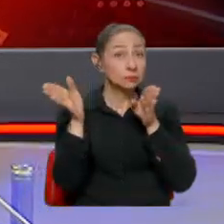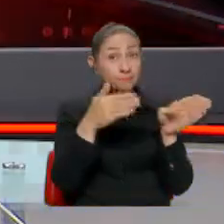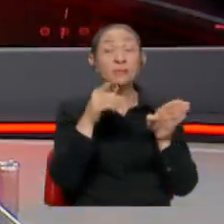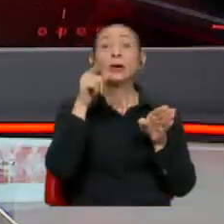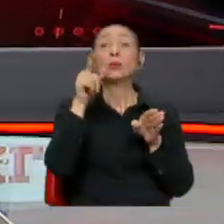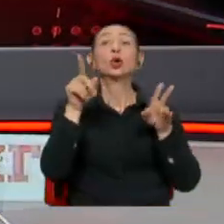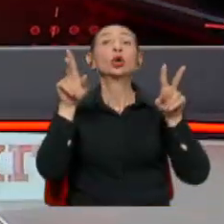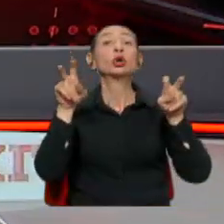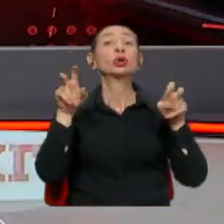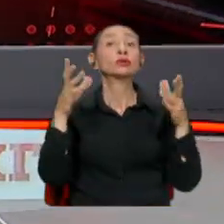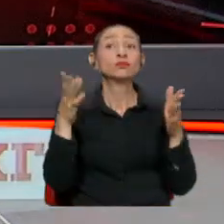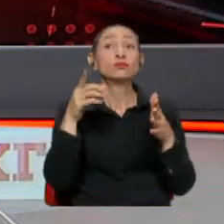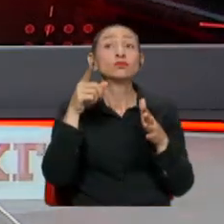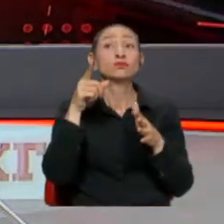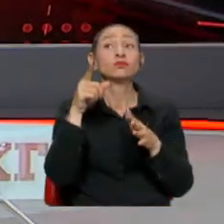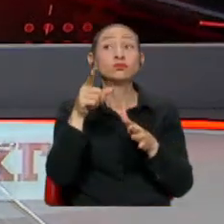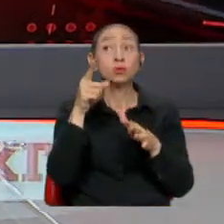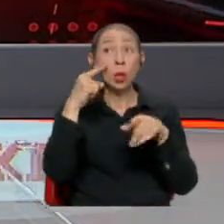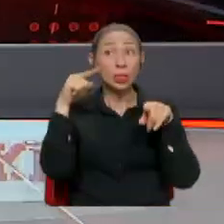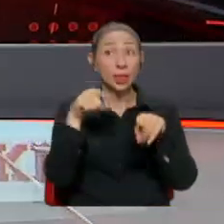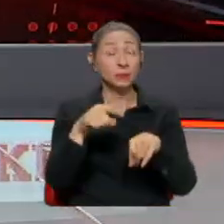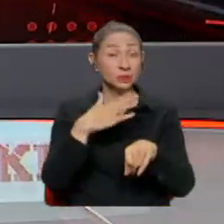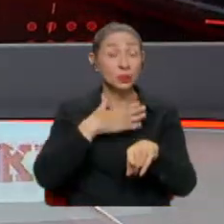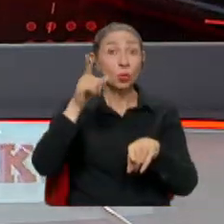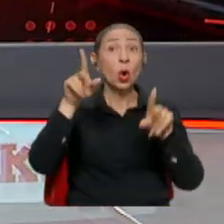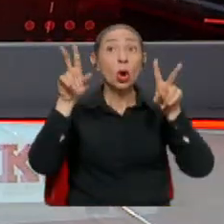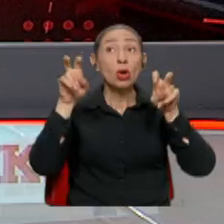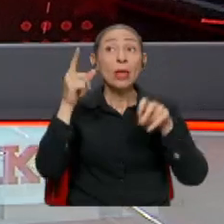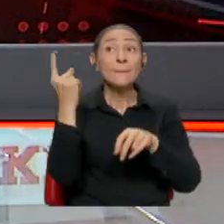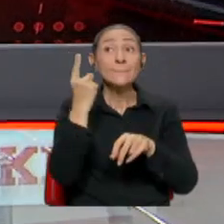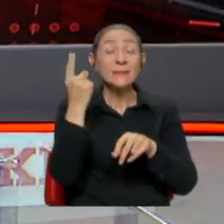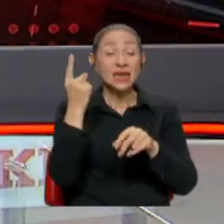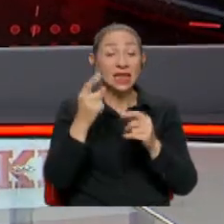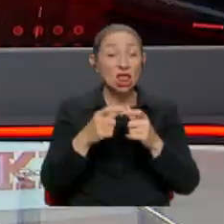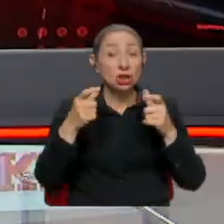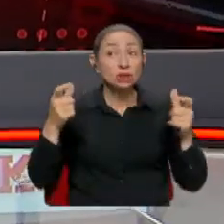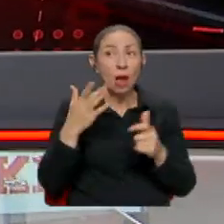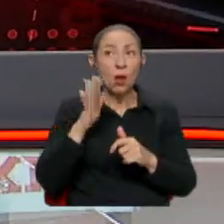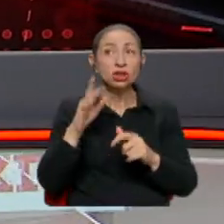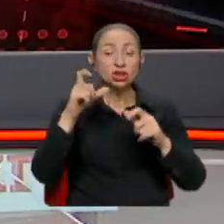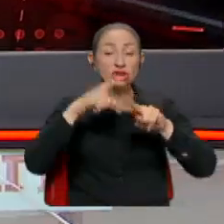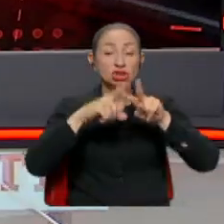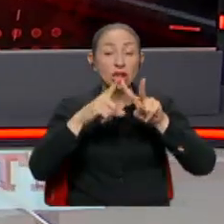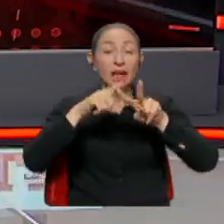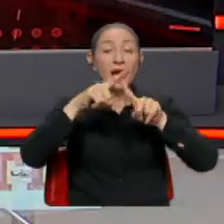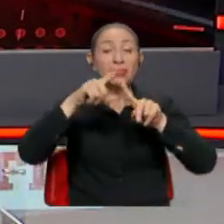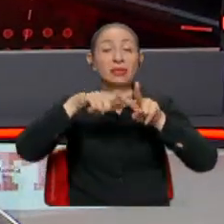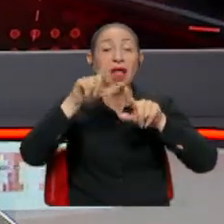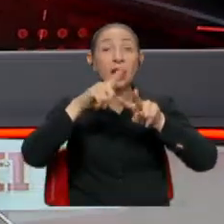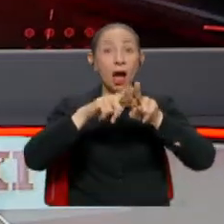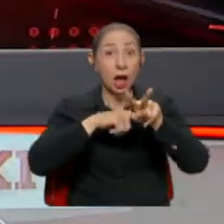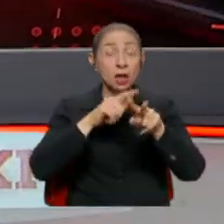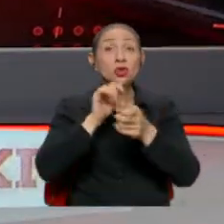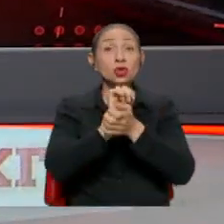bu konu, bunun da takipçisiyiz ama bu konuda bir ilerleme yok. Can Atalay,